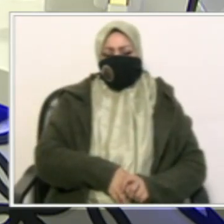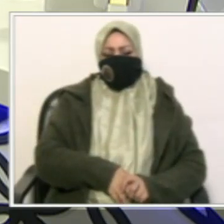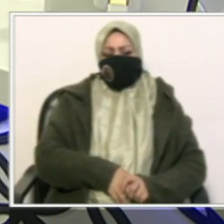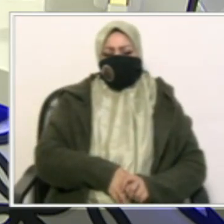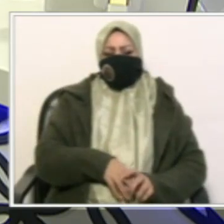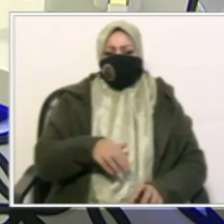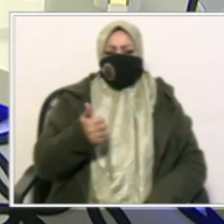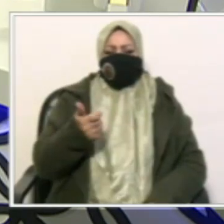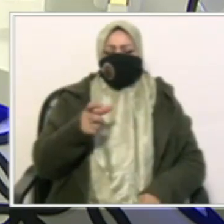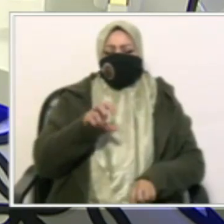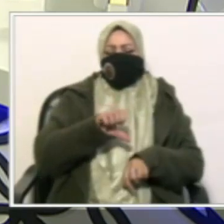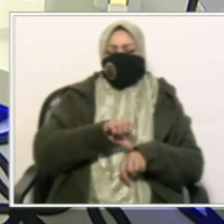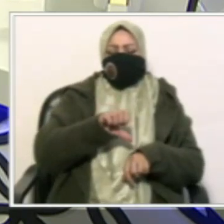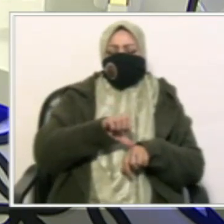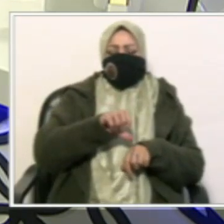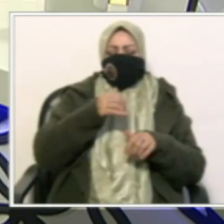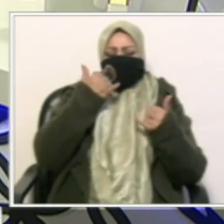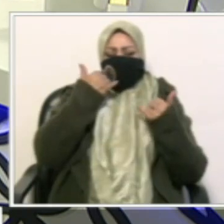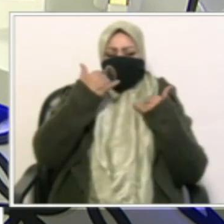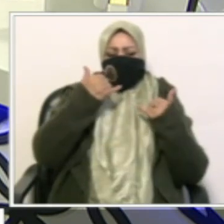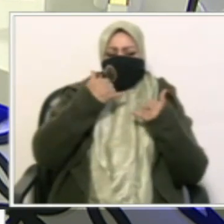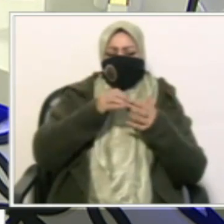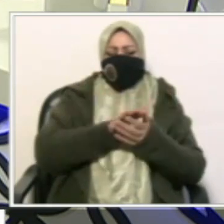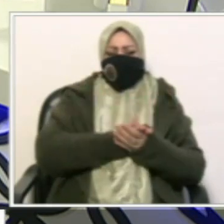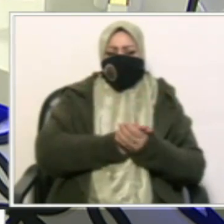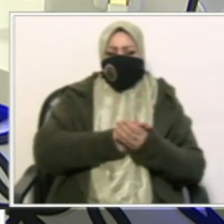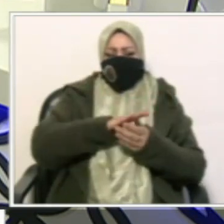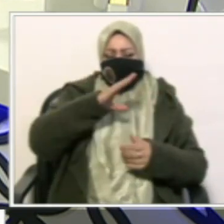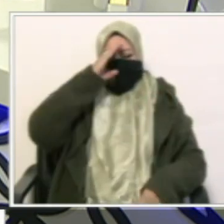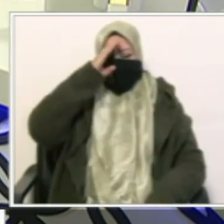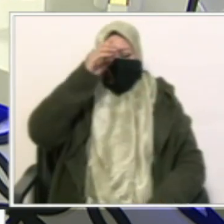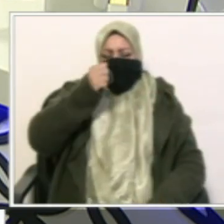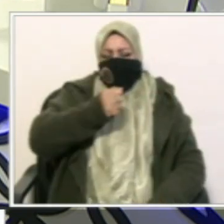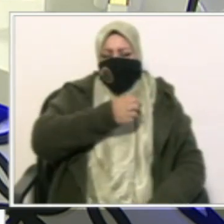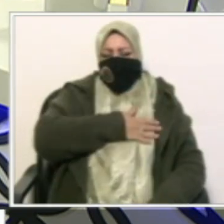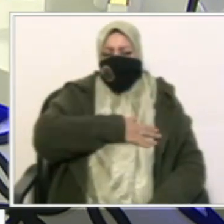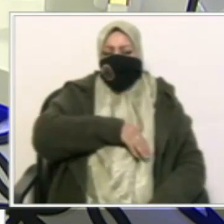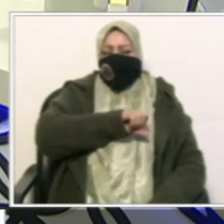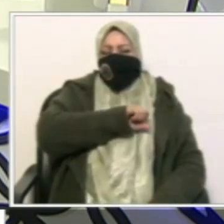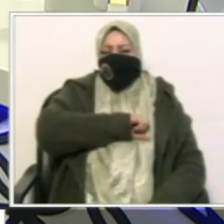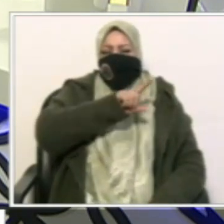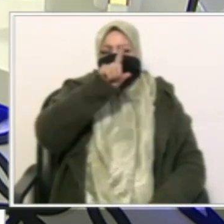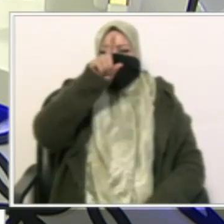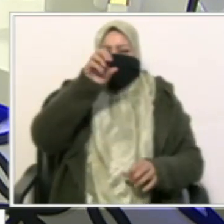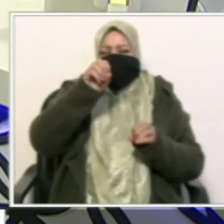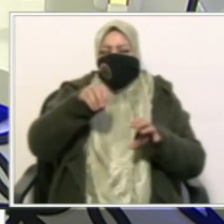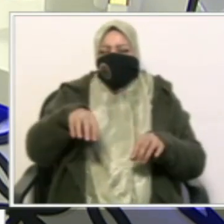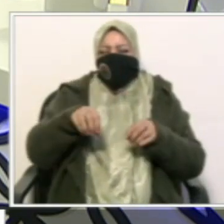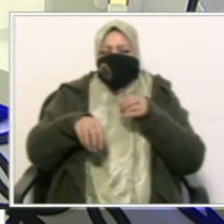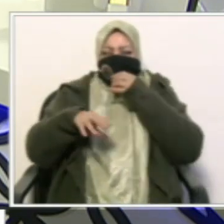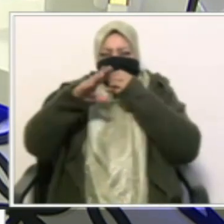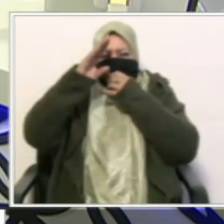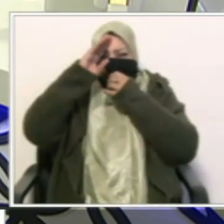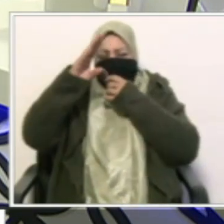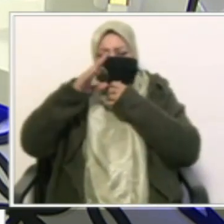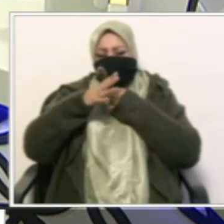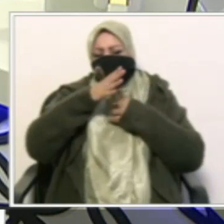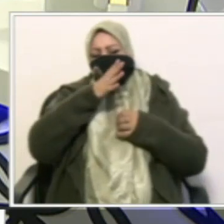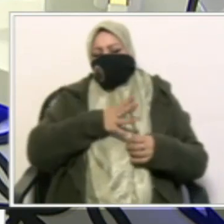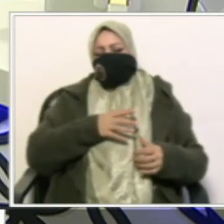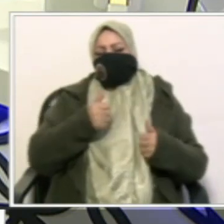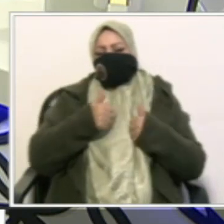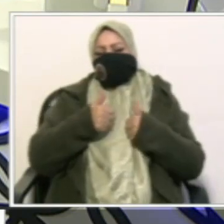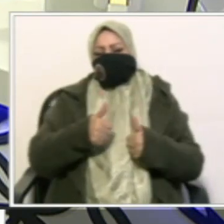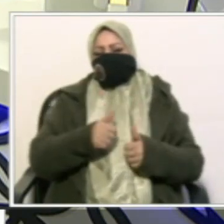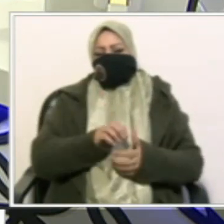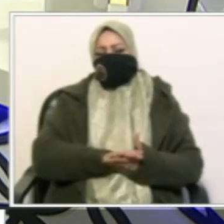السلام عليكم ورحمه الله وبركاته. السلام ورحمه الله وبركاته. حياك الله شيخنا الفاضل. الله يفضلك ويبارك فيك ان شاء الله. نفعكم الله